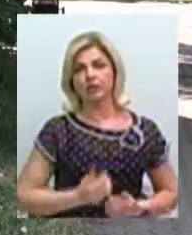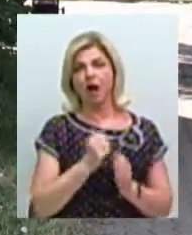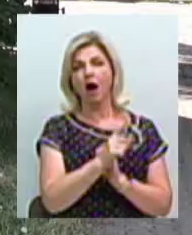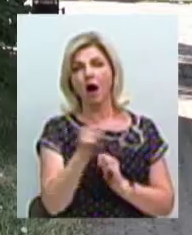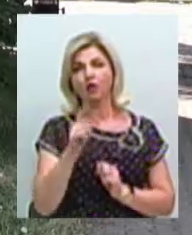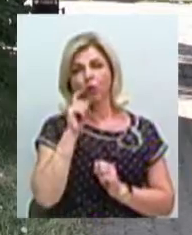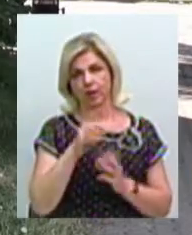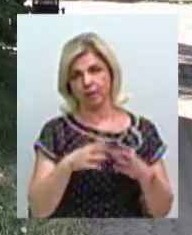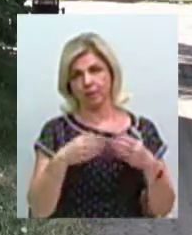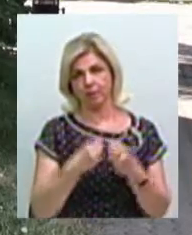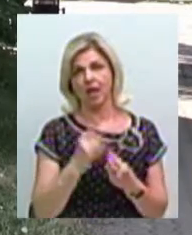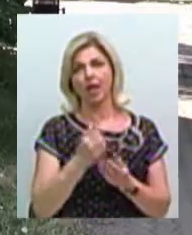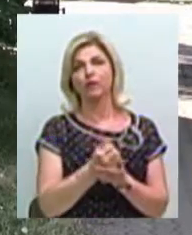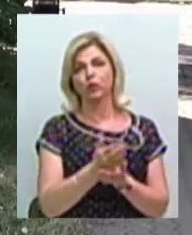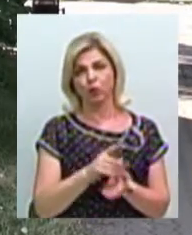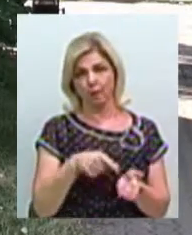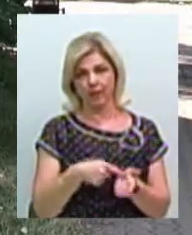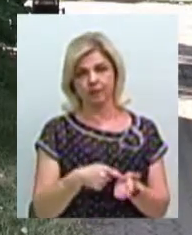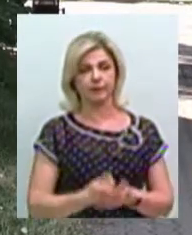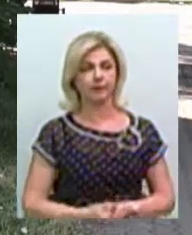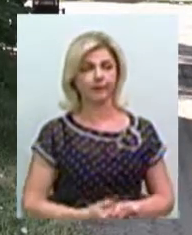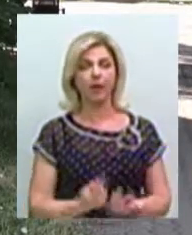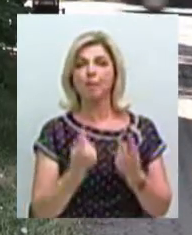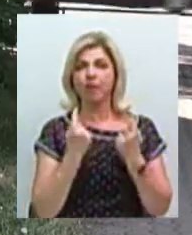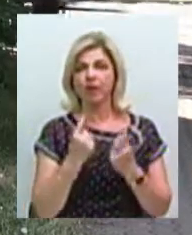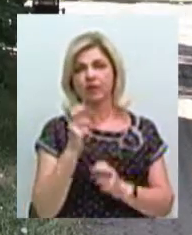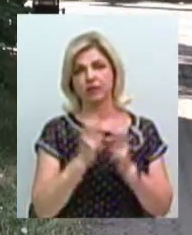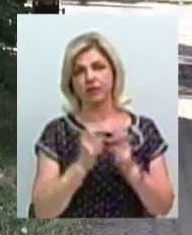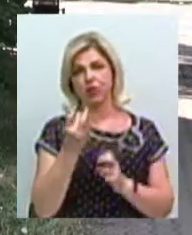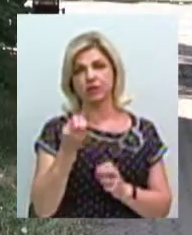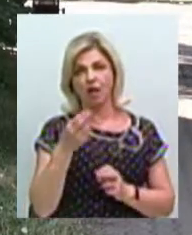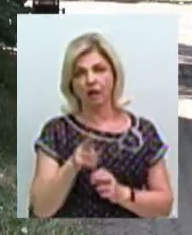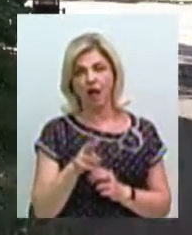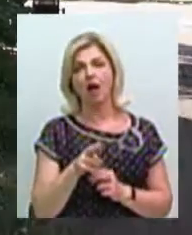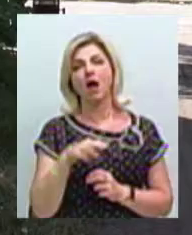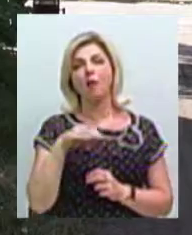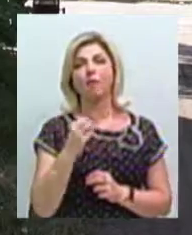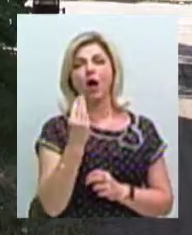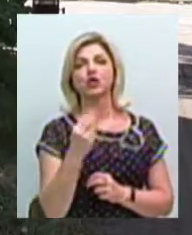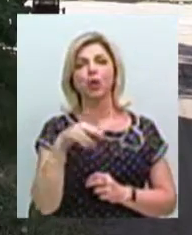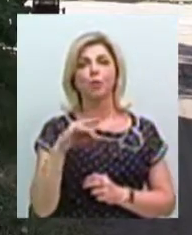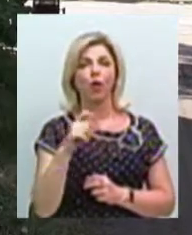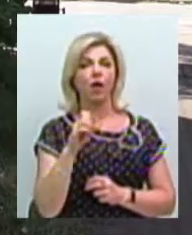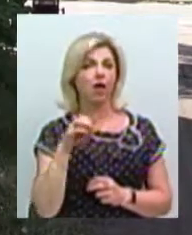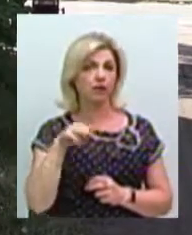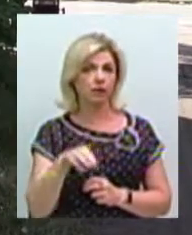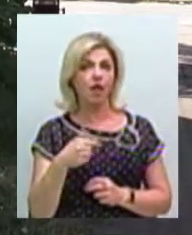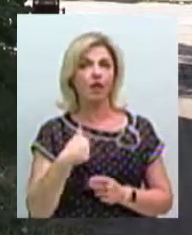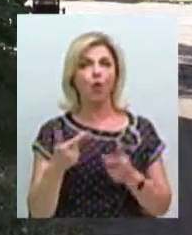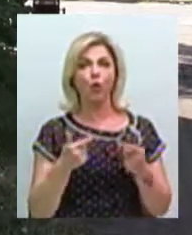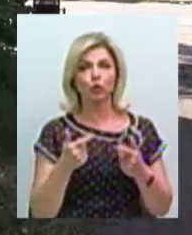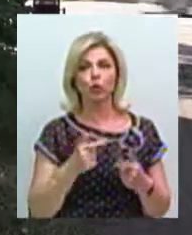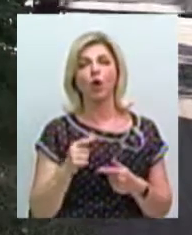інфраструктуру міста тощо. Глобальний – це перше, «Зоря-Маш-проект». Із глобальних – це перше «Зоря-Маш-проект». Я готую